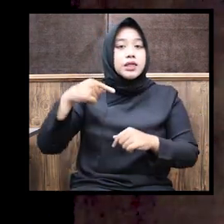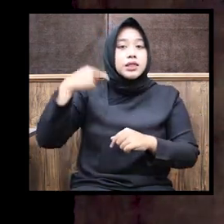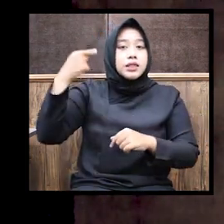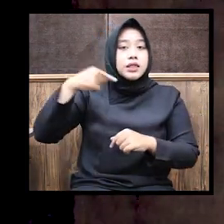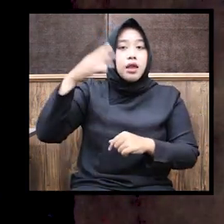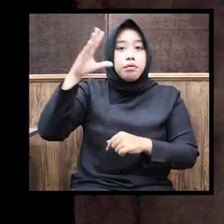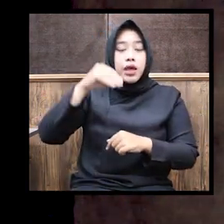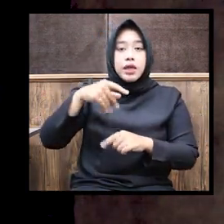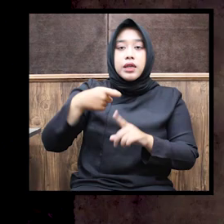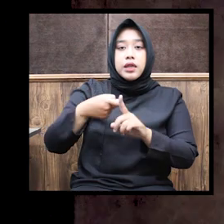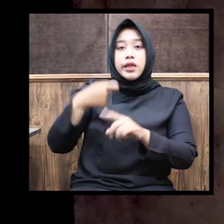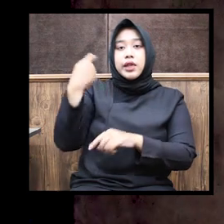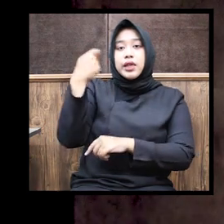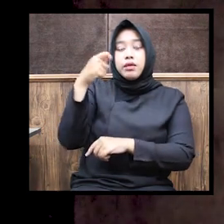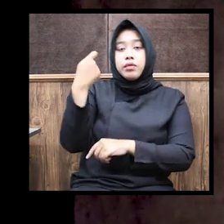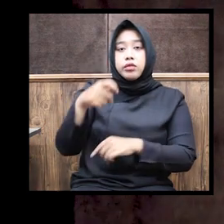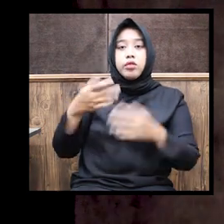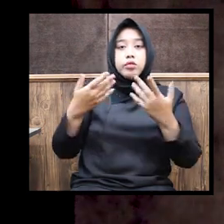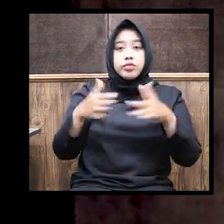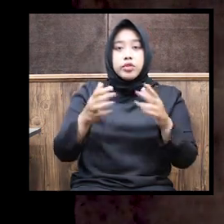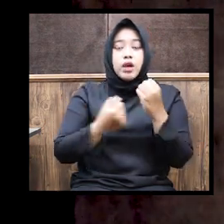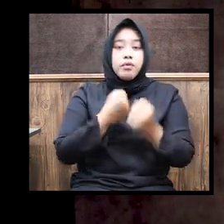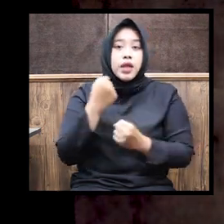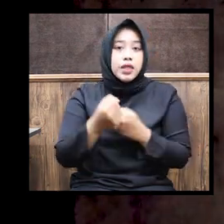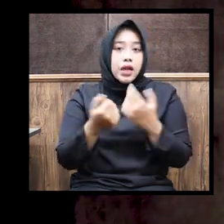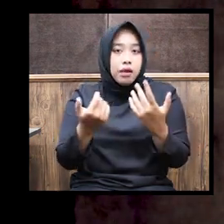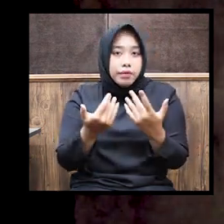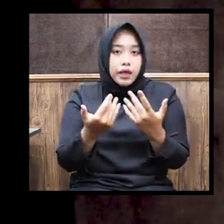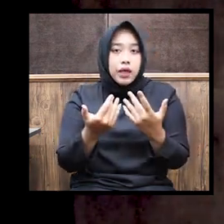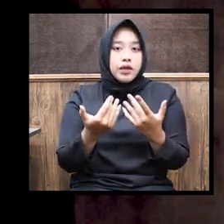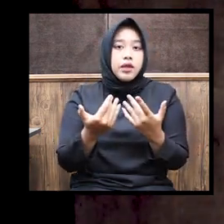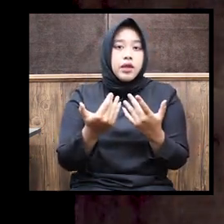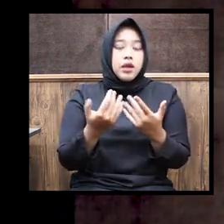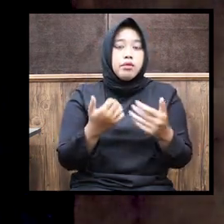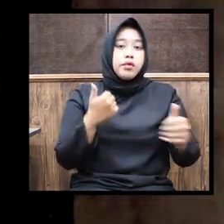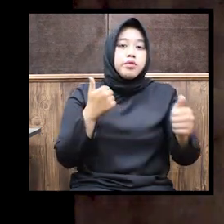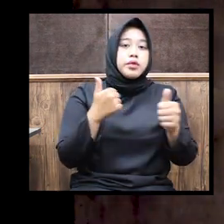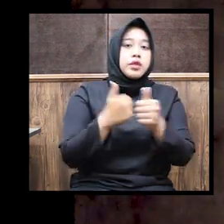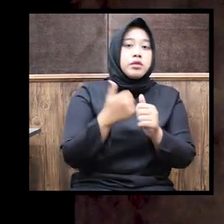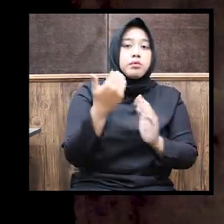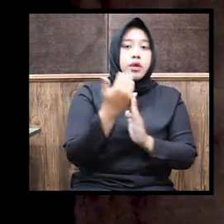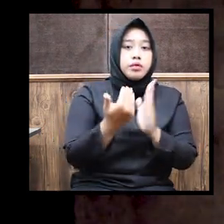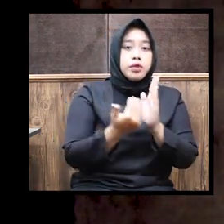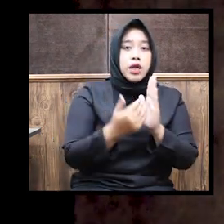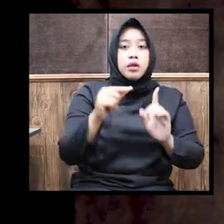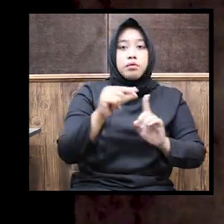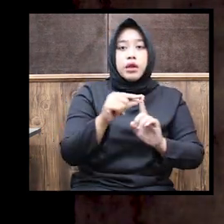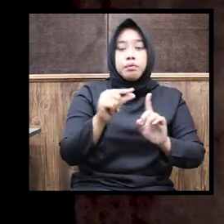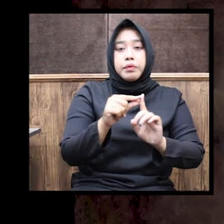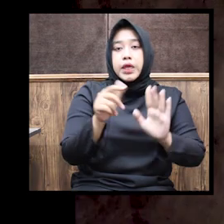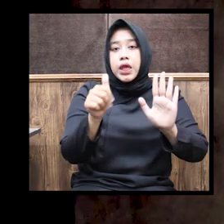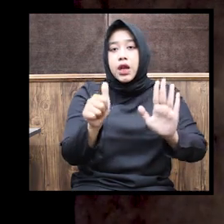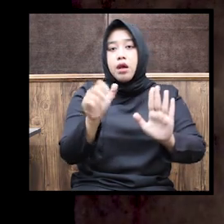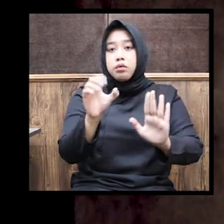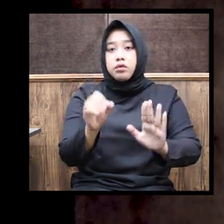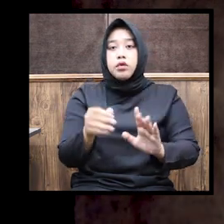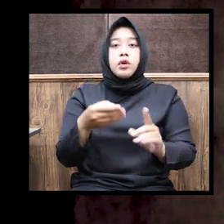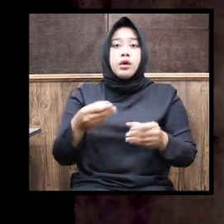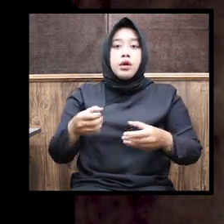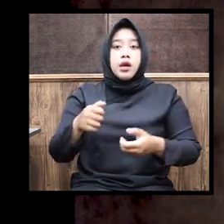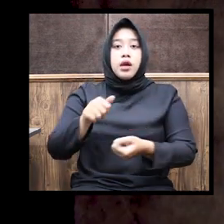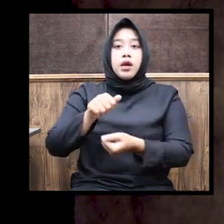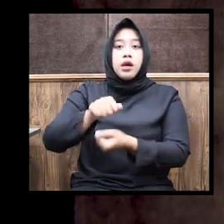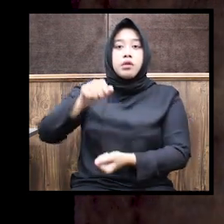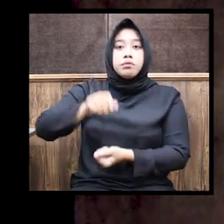Kementerian juga sudah melaksanakan ee amanat dari PP 60 yaitu untuk pemberian penghargaan bagi perusahaan yang